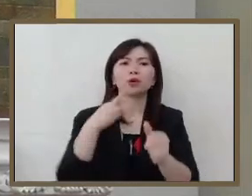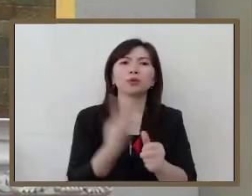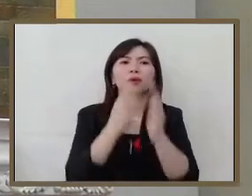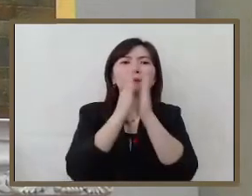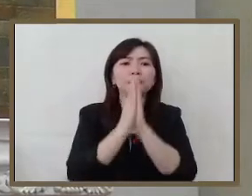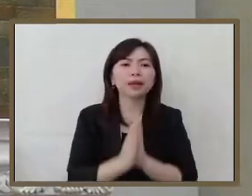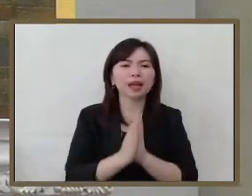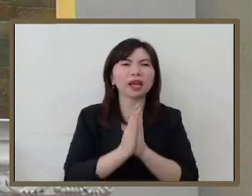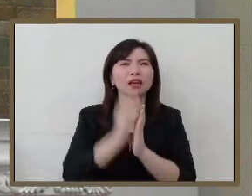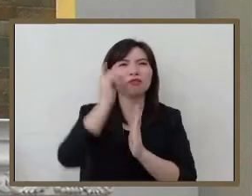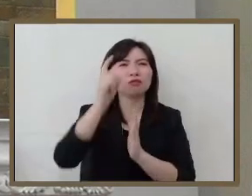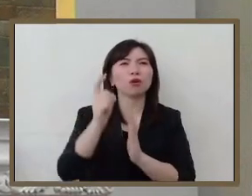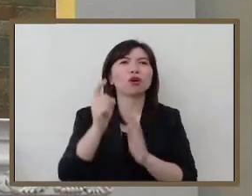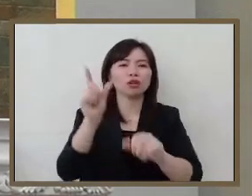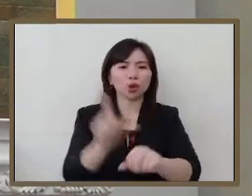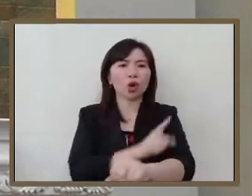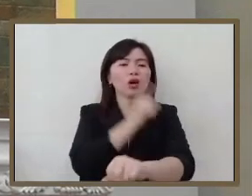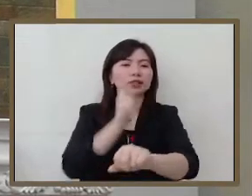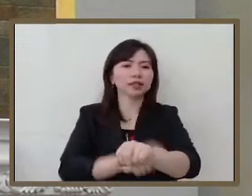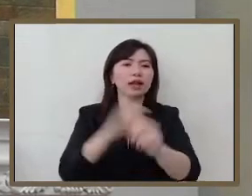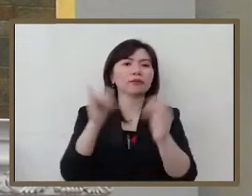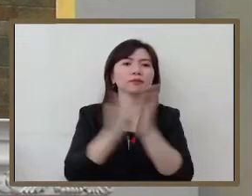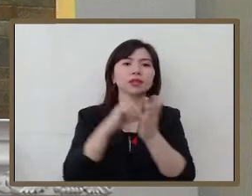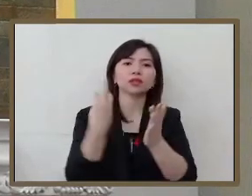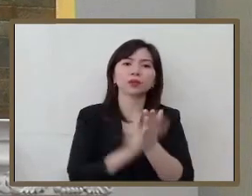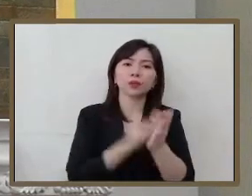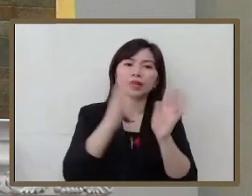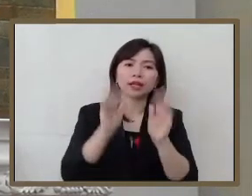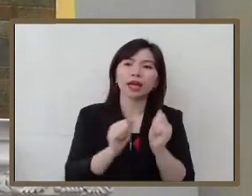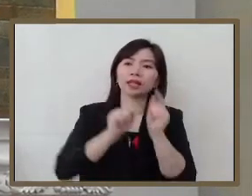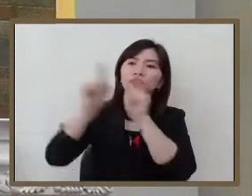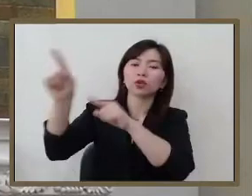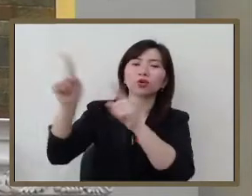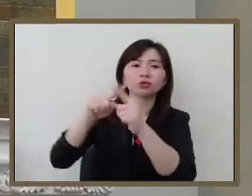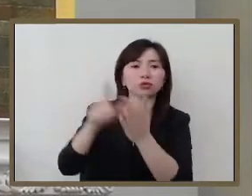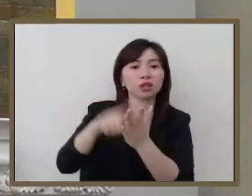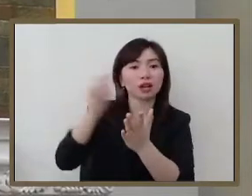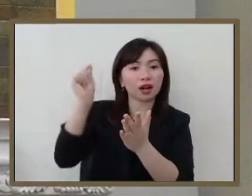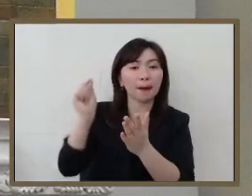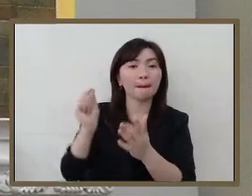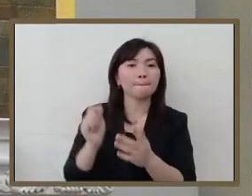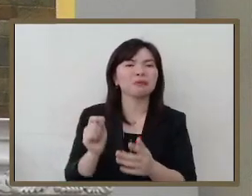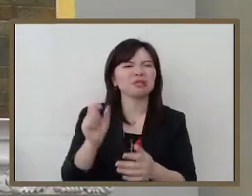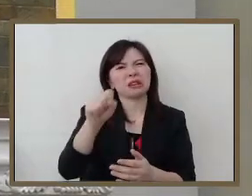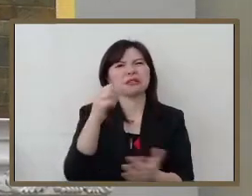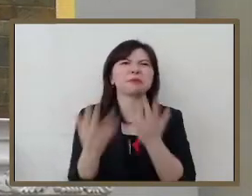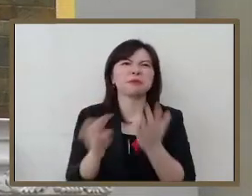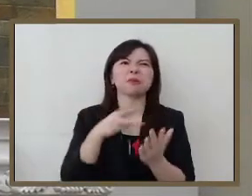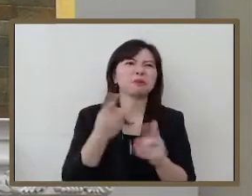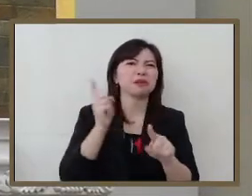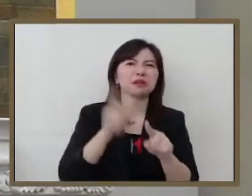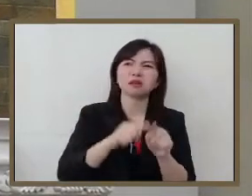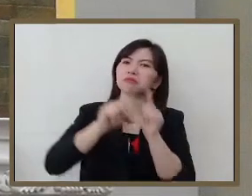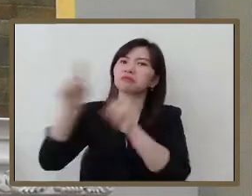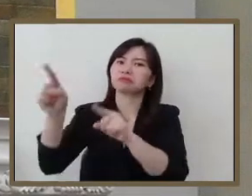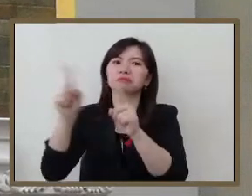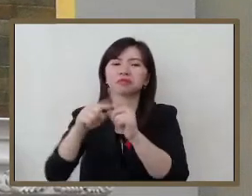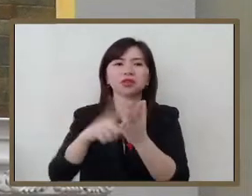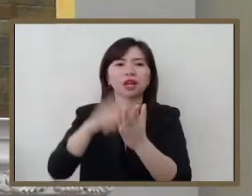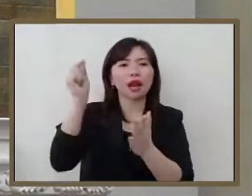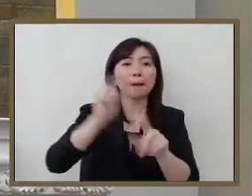Tarlac. Hindi man tayo dinala sa Tarlac, pero yung ginagawa natin sa Tarlac ay muling pinagkaloob ng Diyos sa